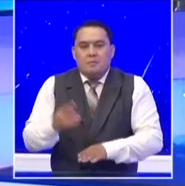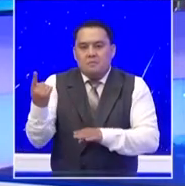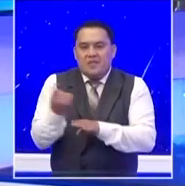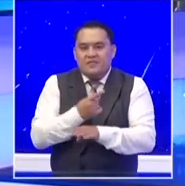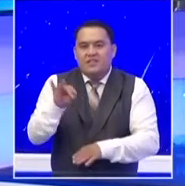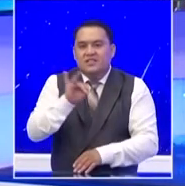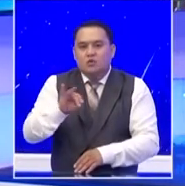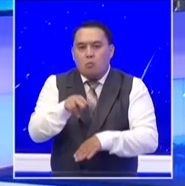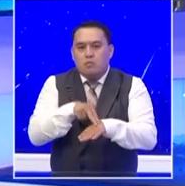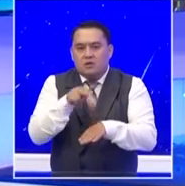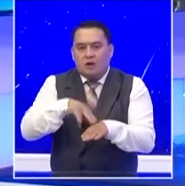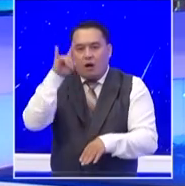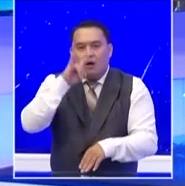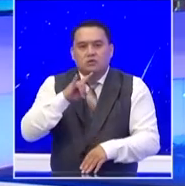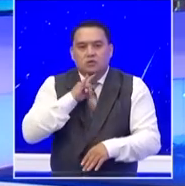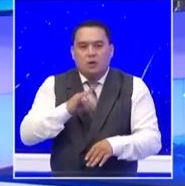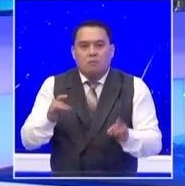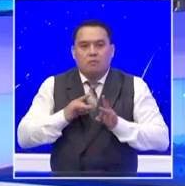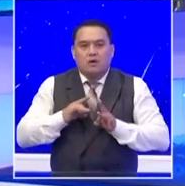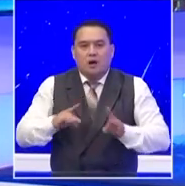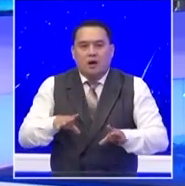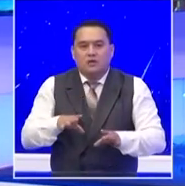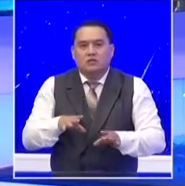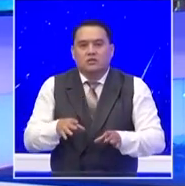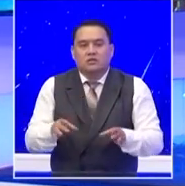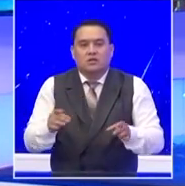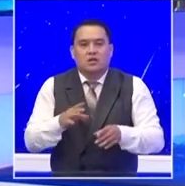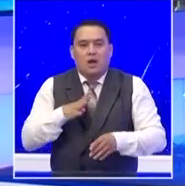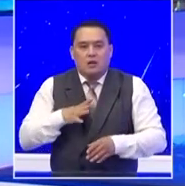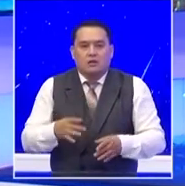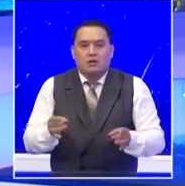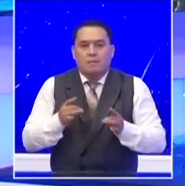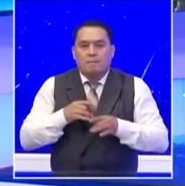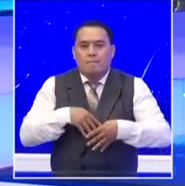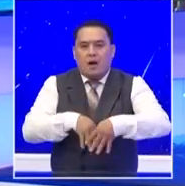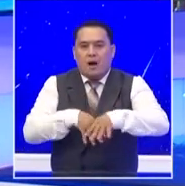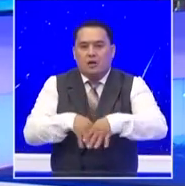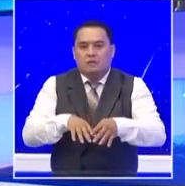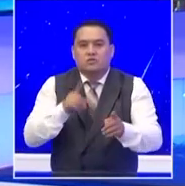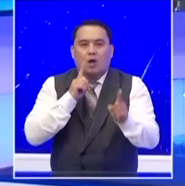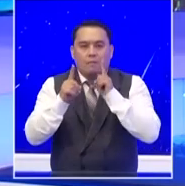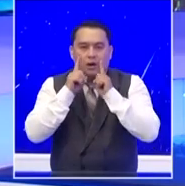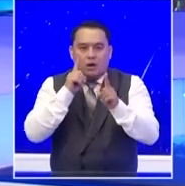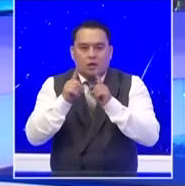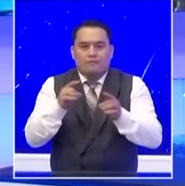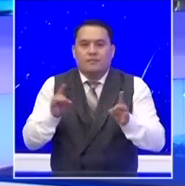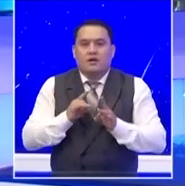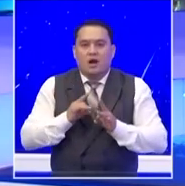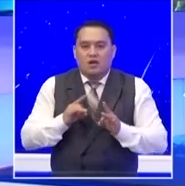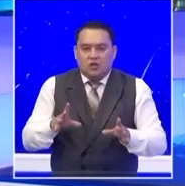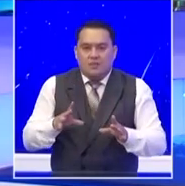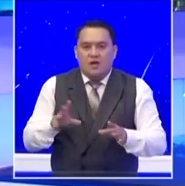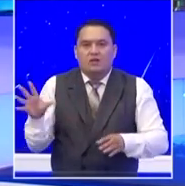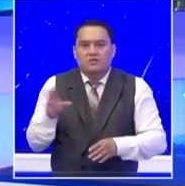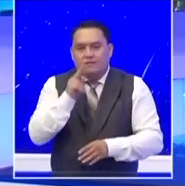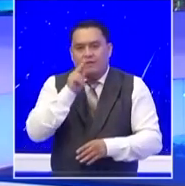Впервые в истории полицейские Казахстана не отмечают свой профессиональный праздник торжественным парадом, собраниями и концертами.